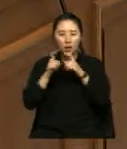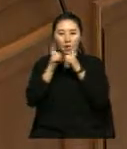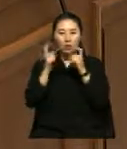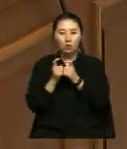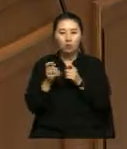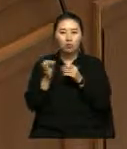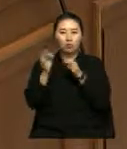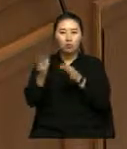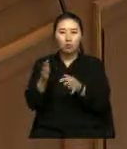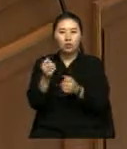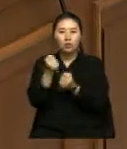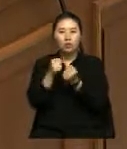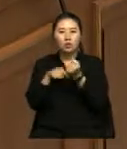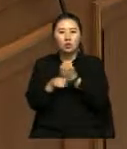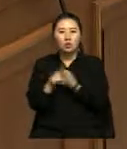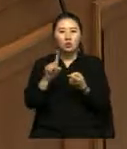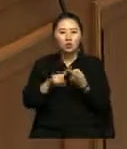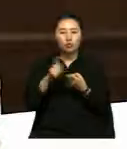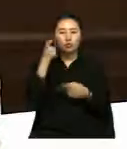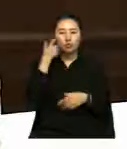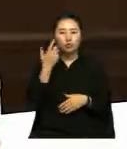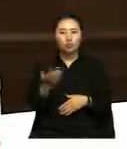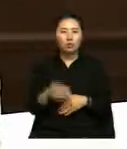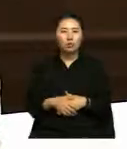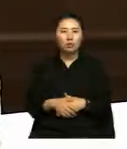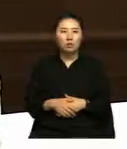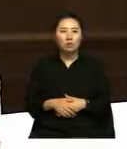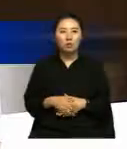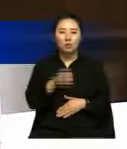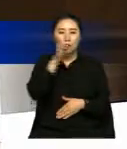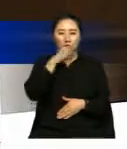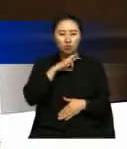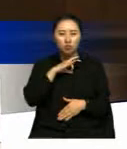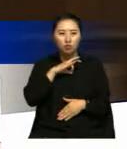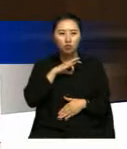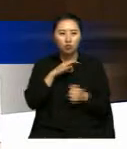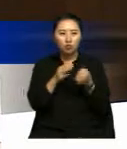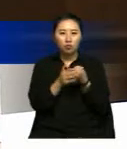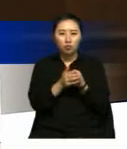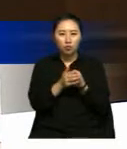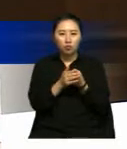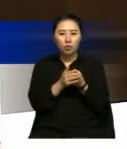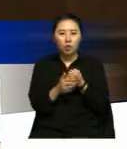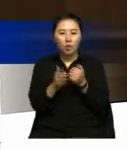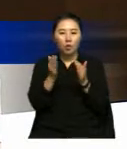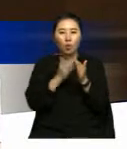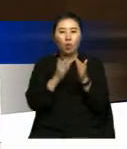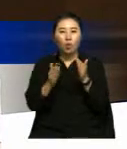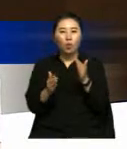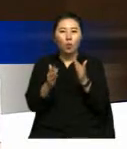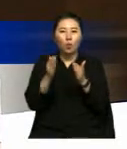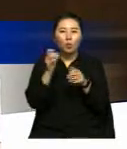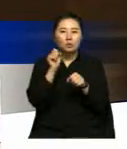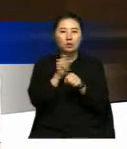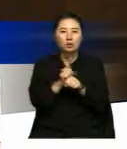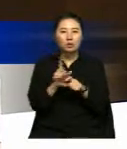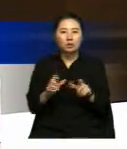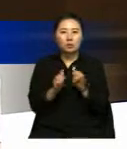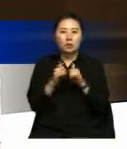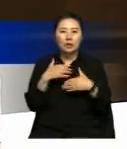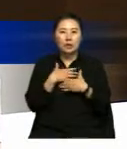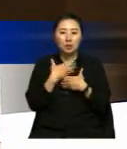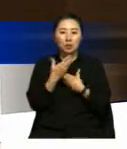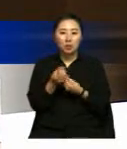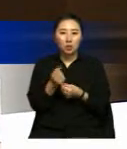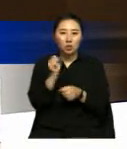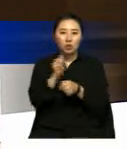방식을 추진한 배경부터 따져 묻습니다. 이웃 추구에 밀려서 공공성과 또 시민의 안전성이 좀